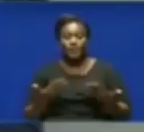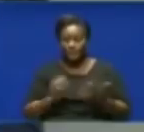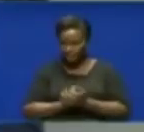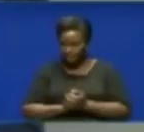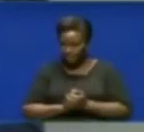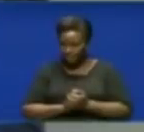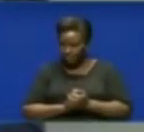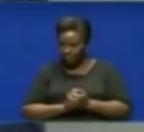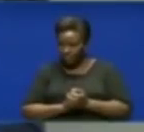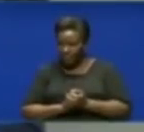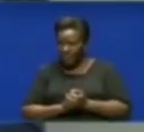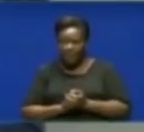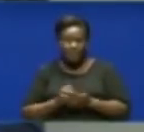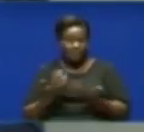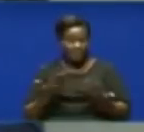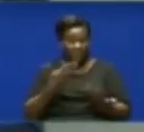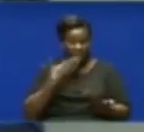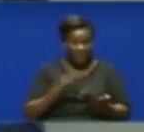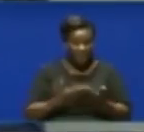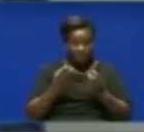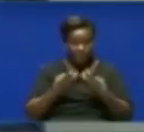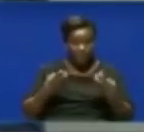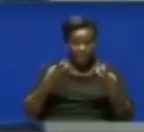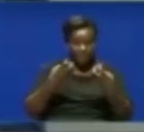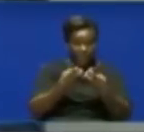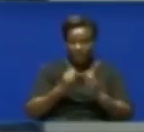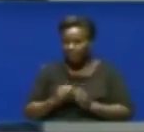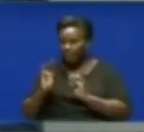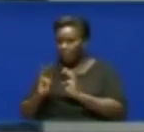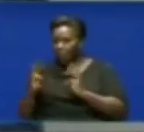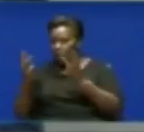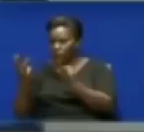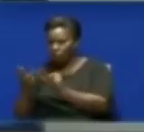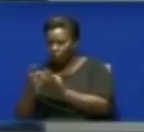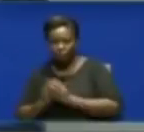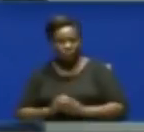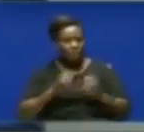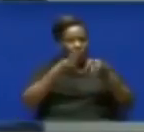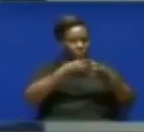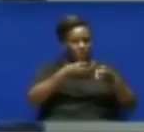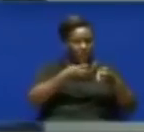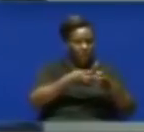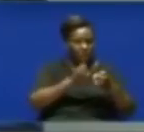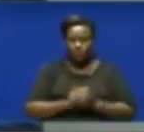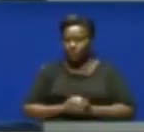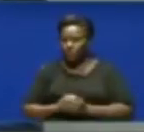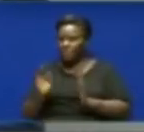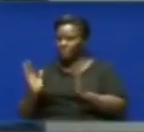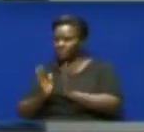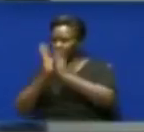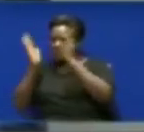hiyo ikiwemo na uwepo wa semina, washa, makongamano, matamasha